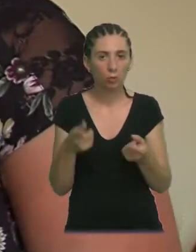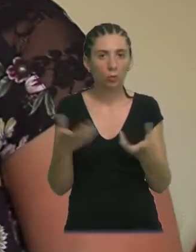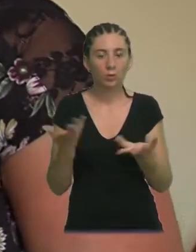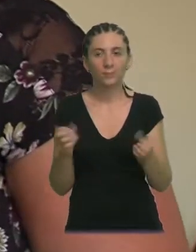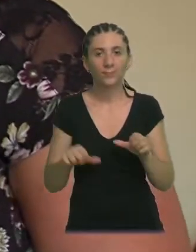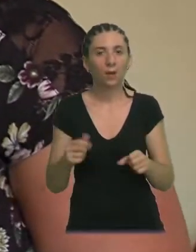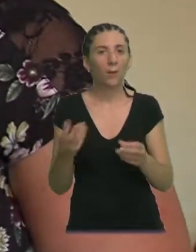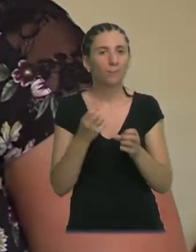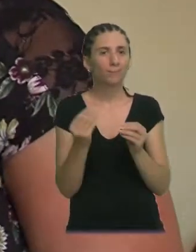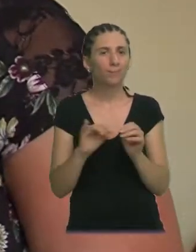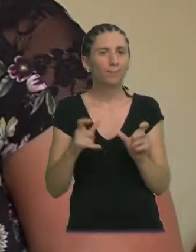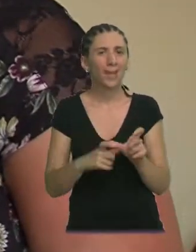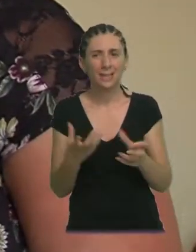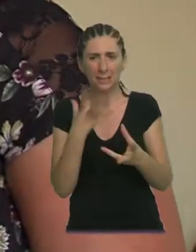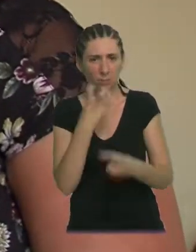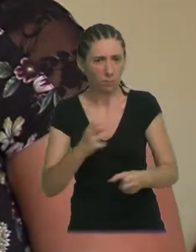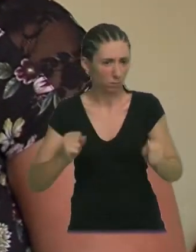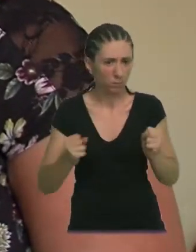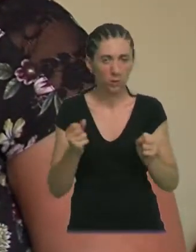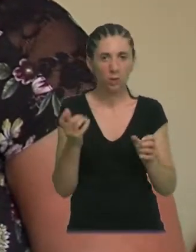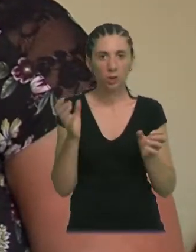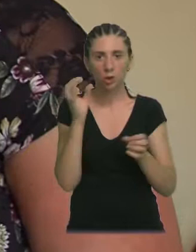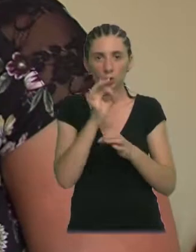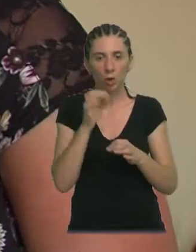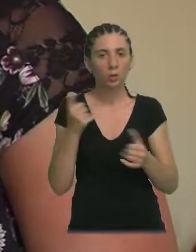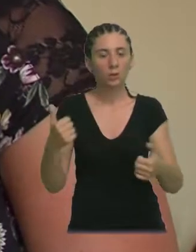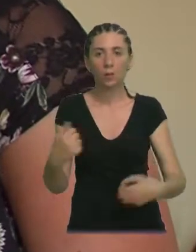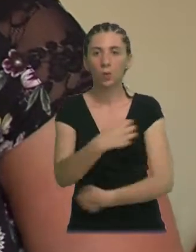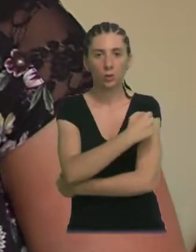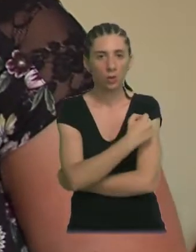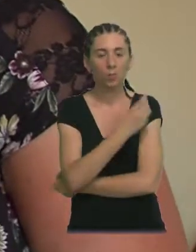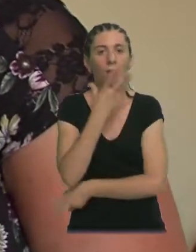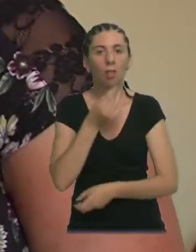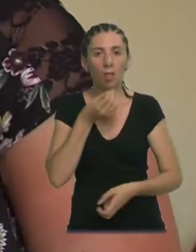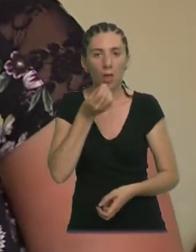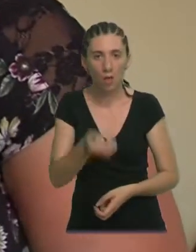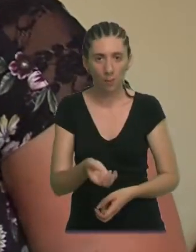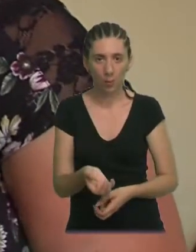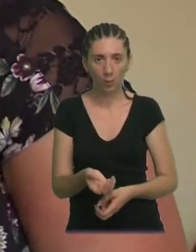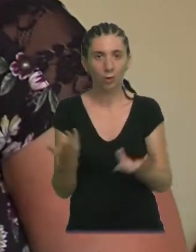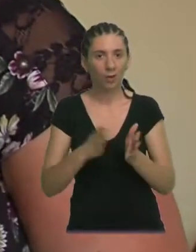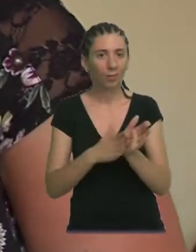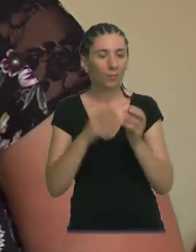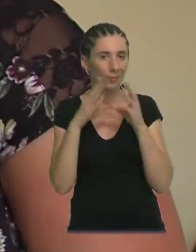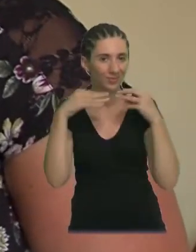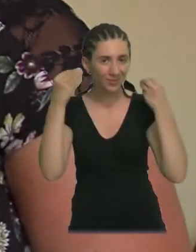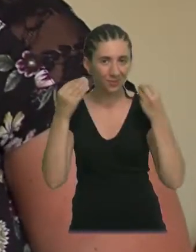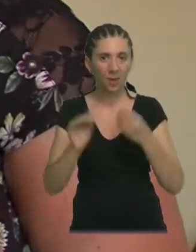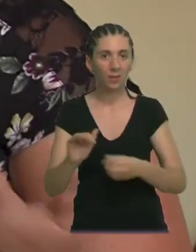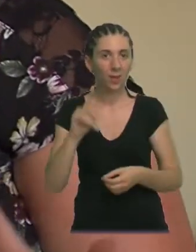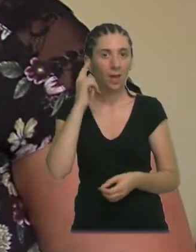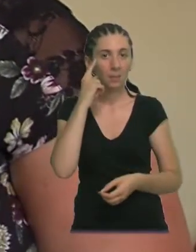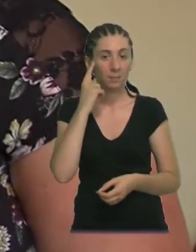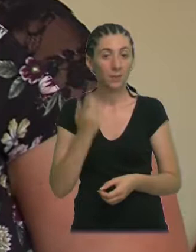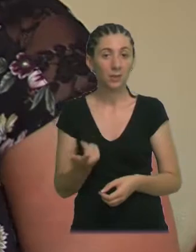nekakvom bijesu, u toj nekakvoj žalosti, samo taj zagrljaj. Mislim, zagrljaj i lijepa riječ, ono, i kad joj se nasmiješ,